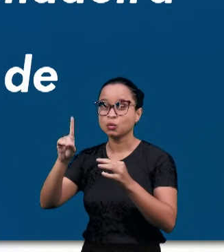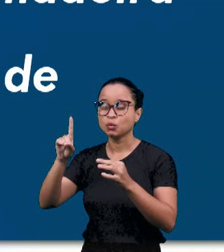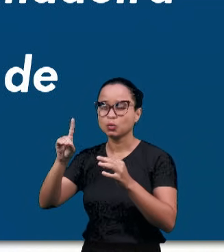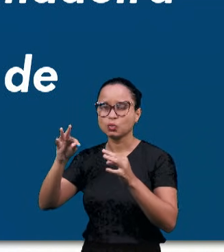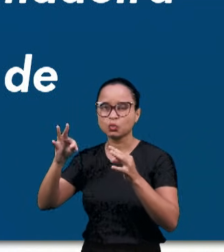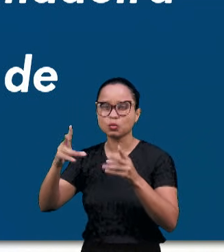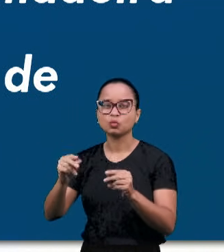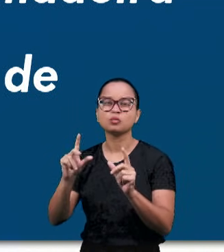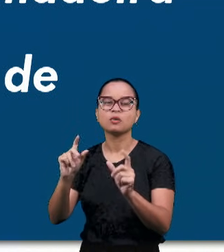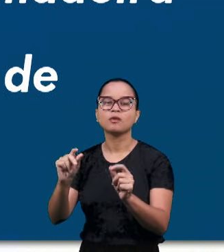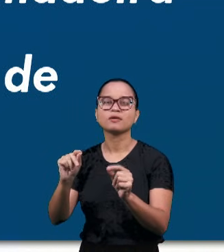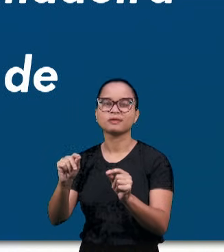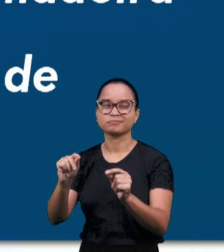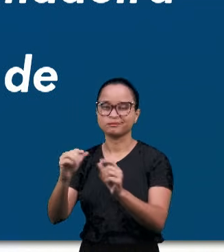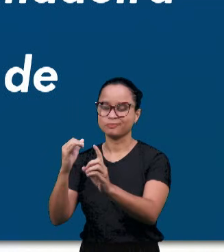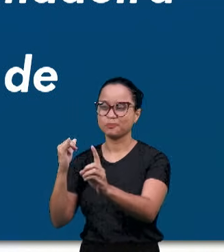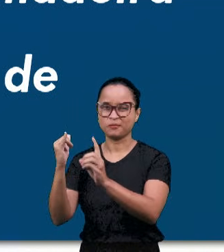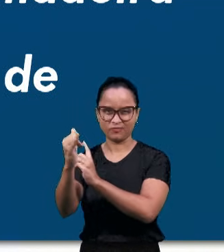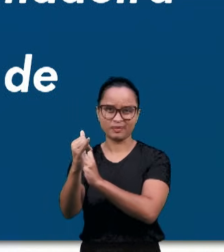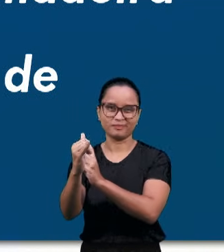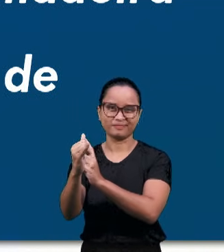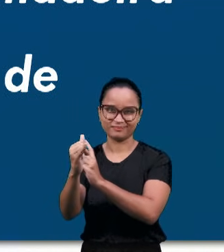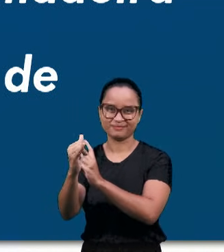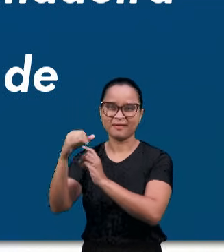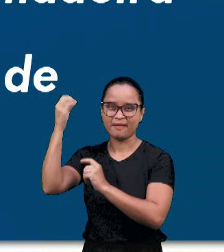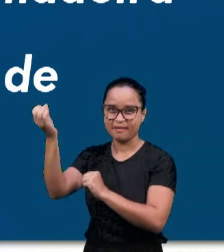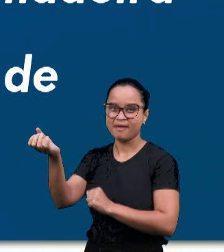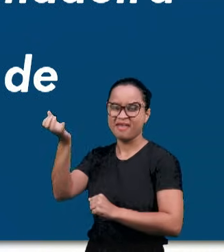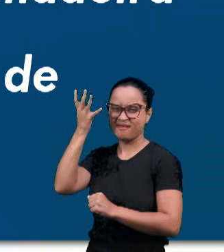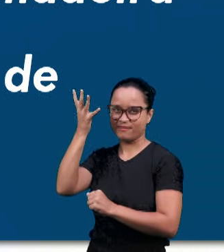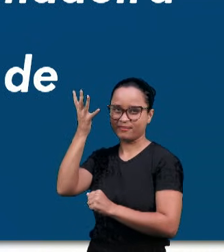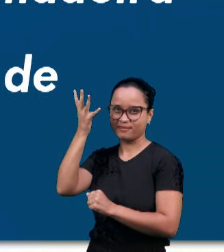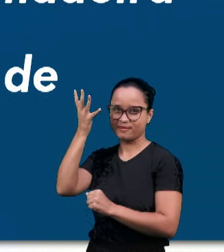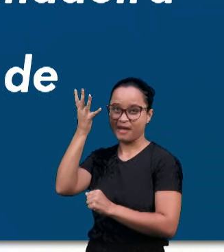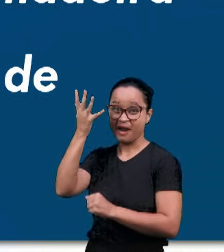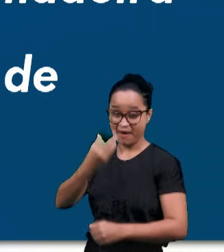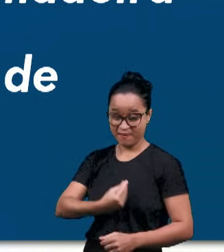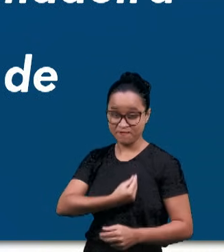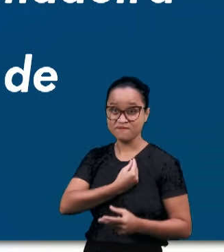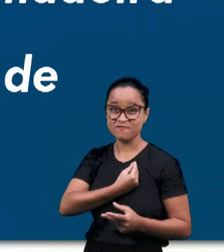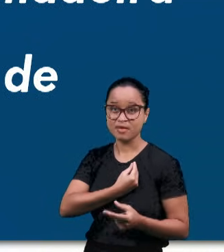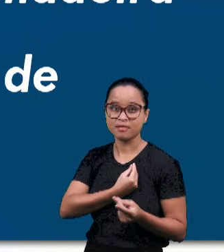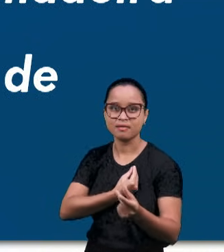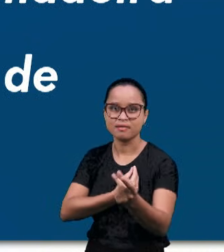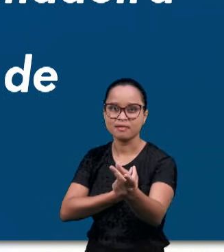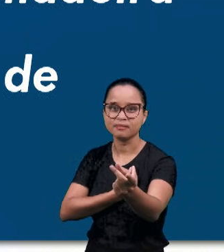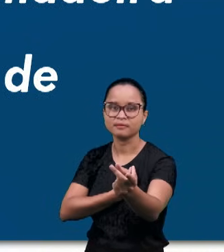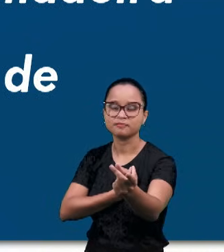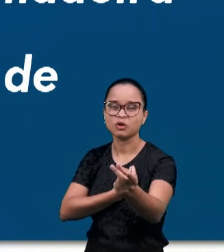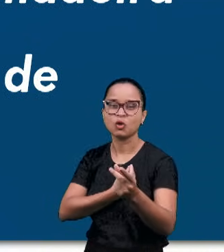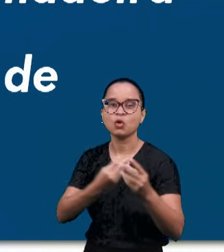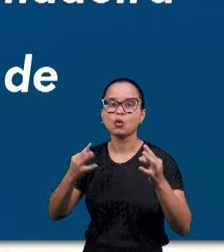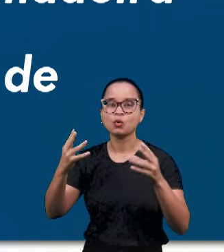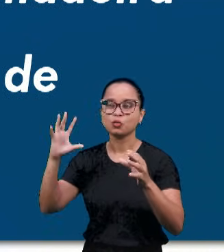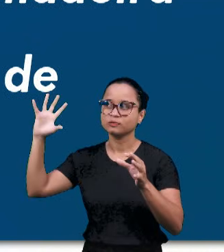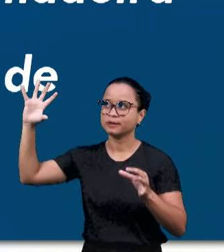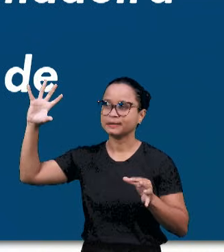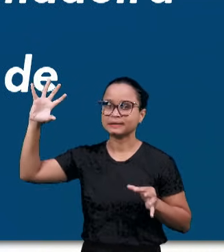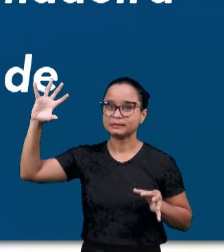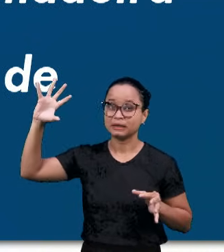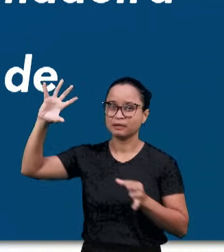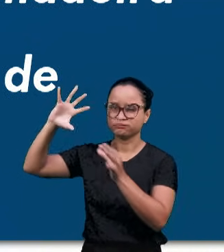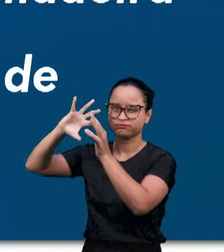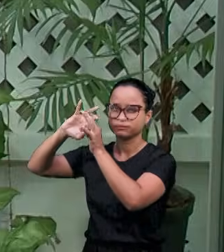tout est prophétique, tout est révélation, tout est vie éternelle, tout est